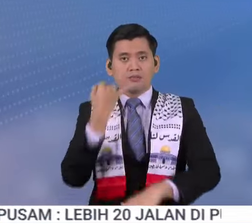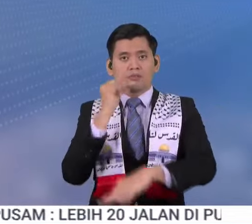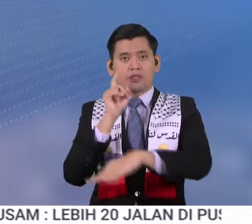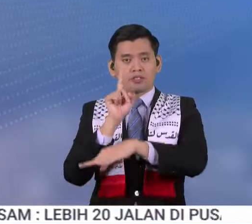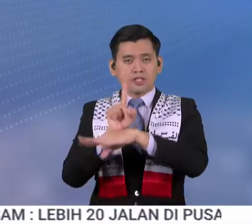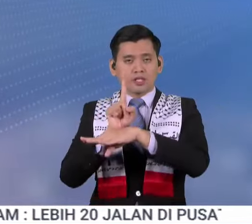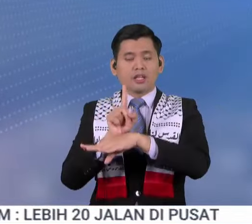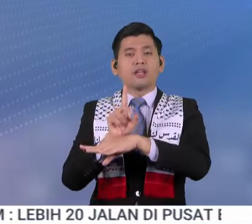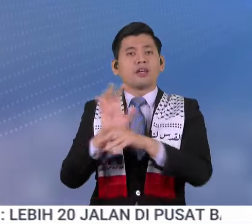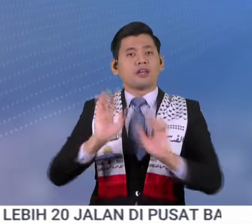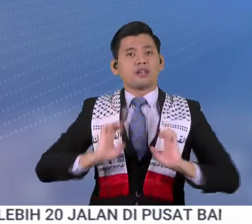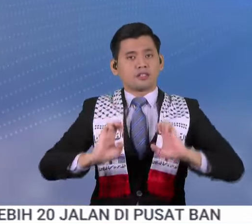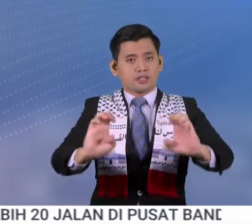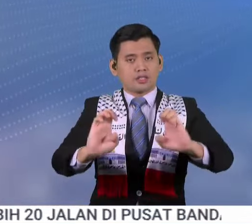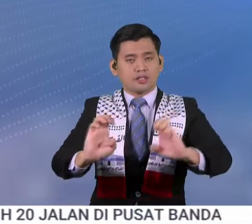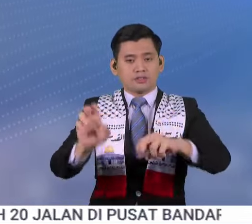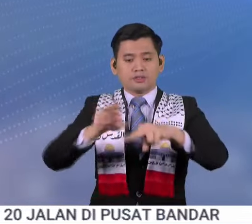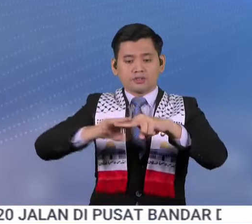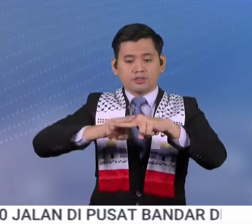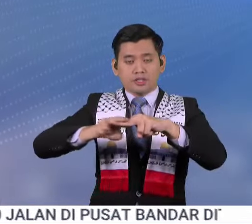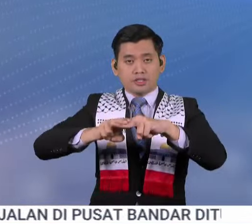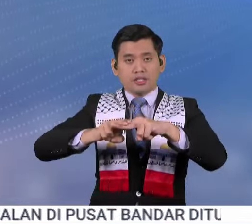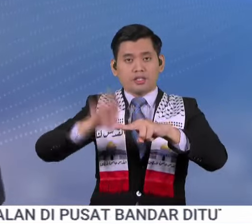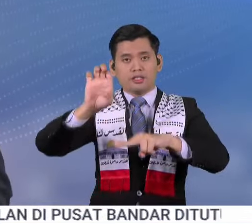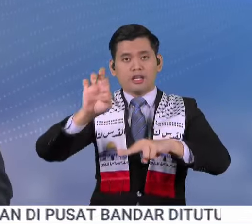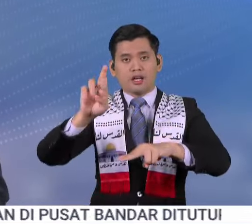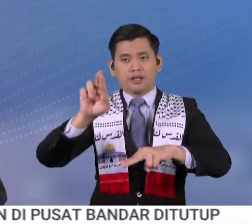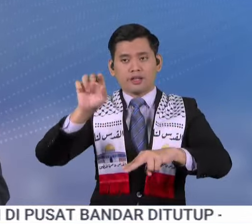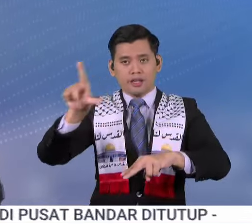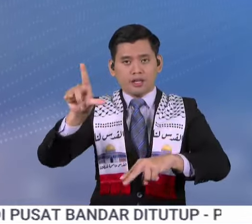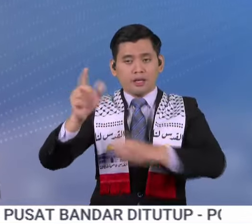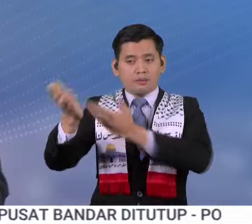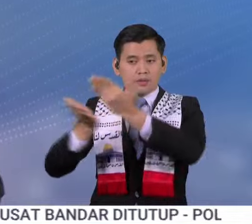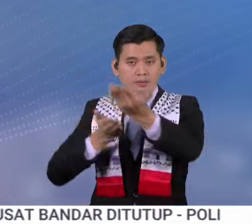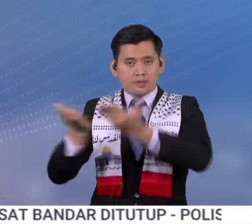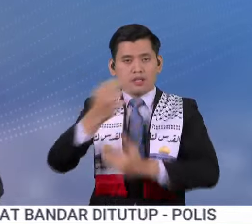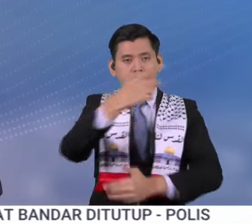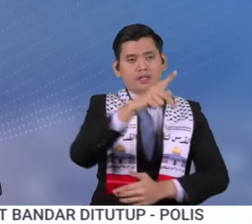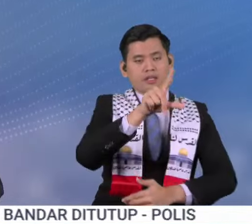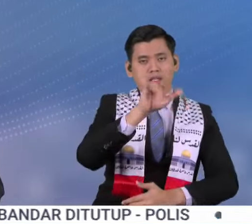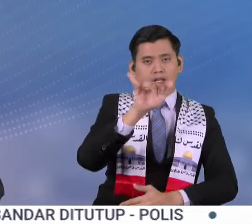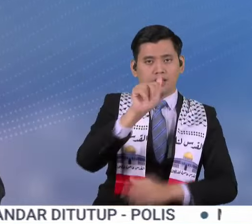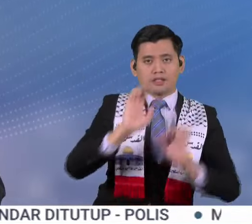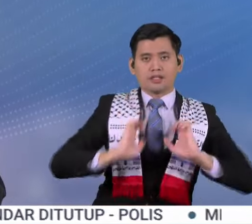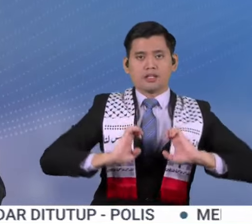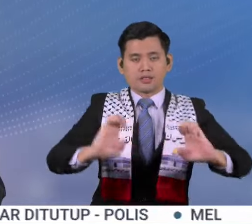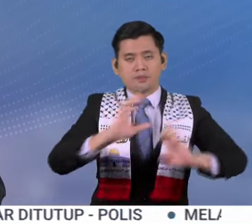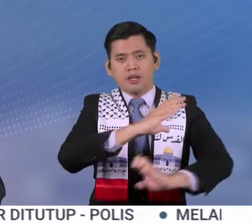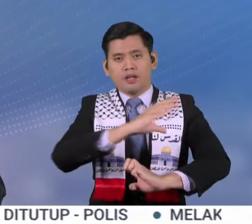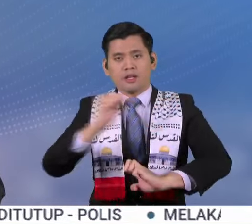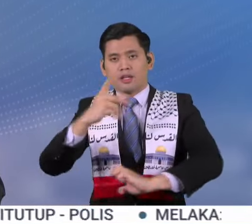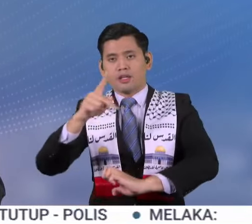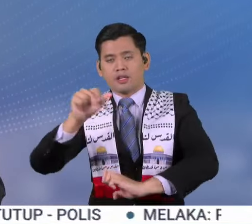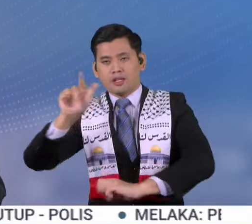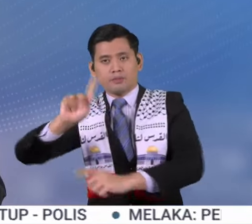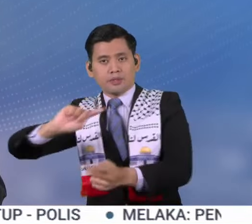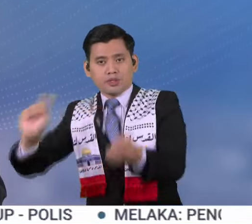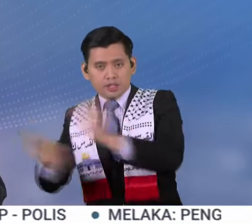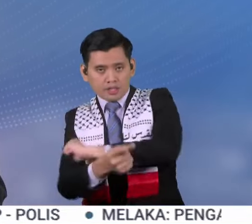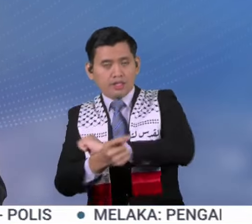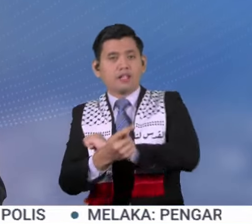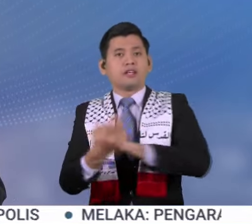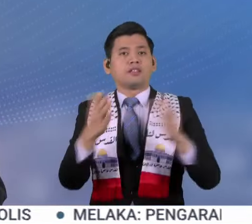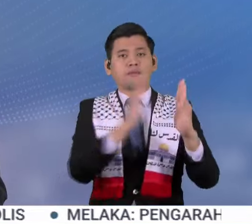Perjanjian konsesi Express Rail Link Sdn Bhd ERL bagi perkhidmatan KLIA Express dan KLIA Transit dilanjutkan